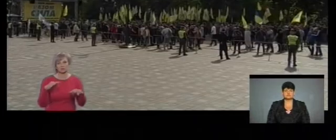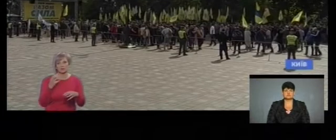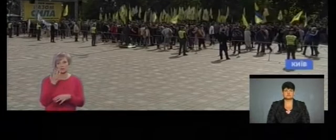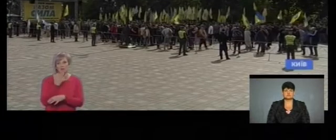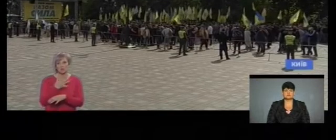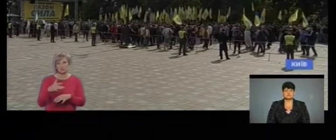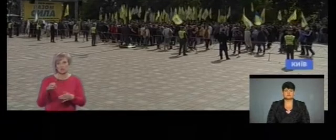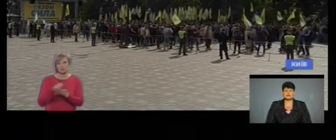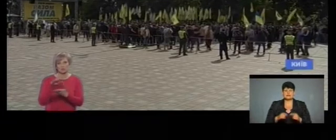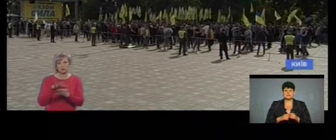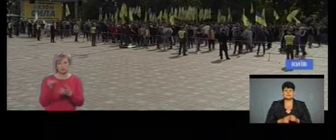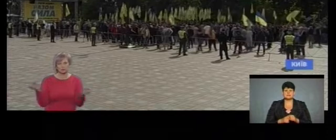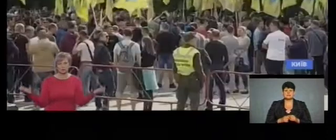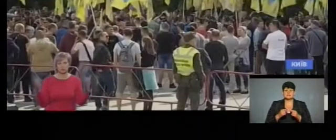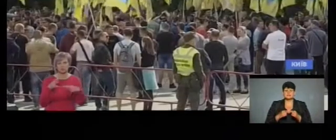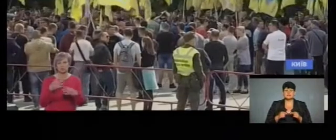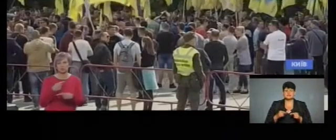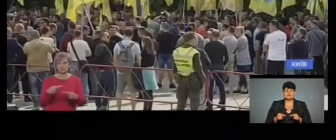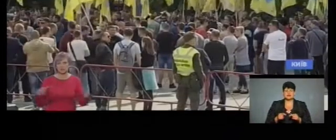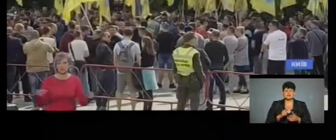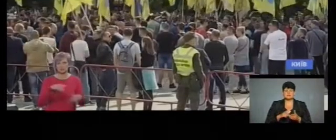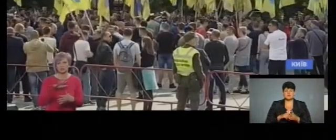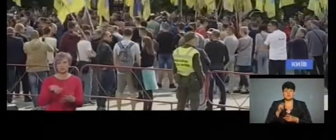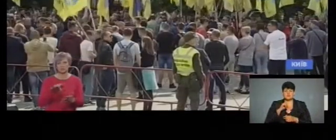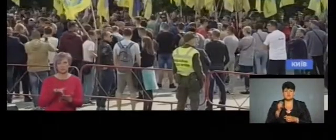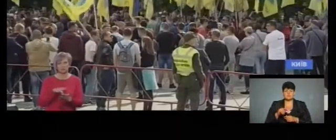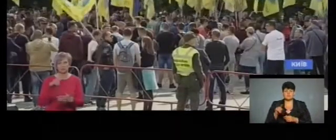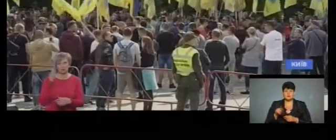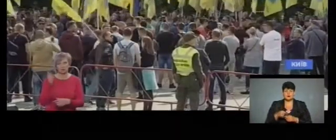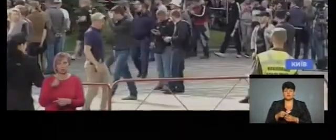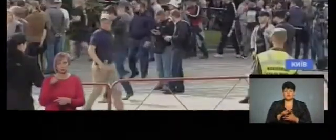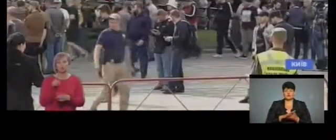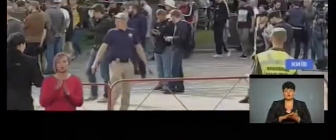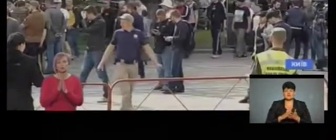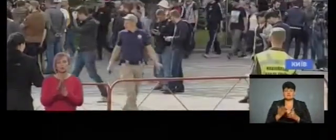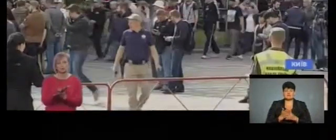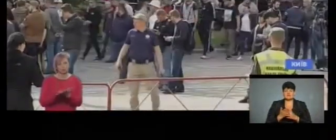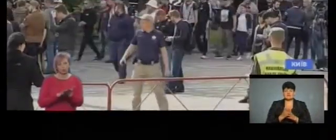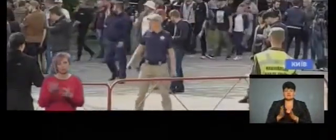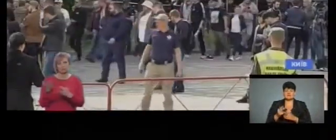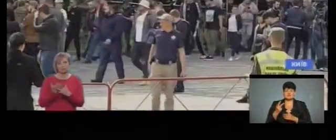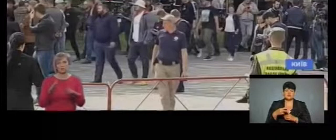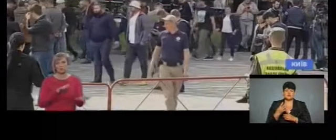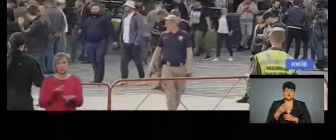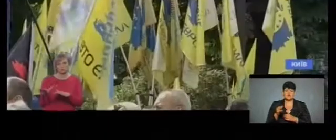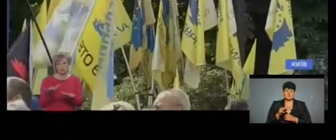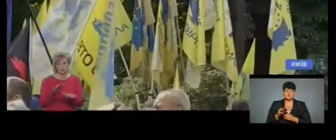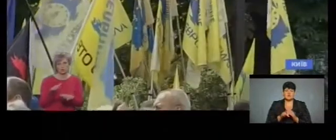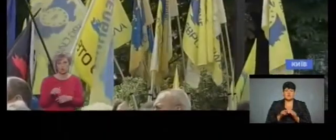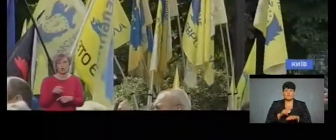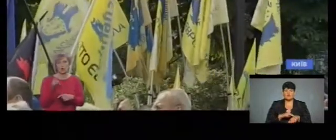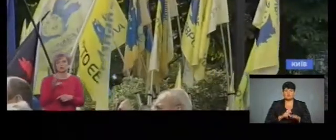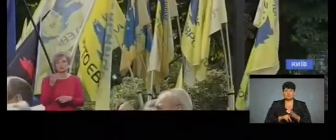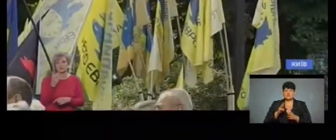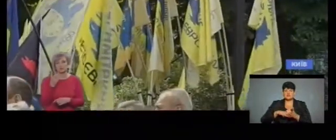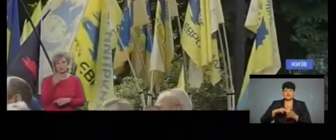З різних міст України вимагають продовжити для них дію пільгового режиму. З 24 травня поліція почне штрафувати власників